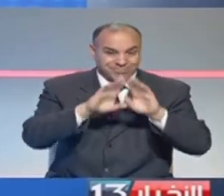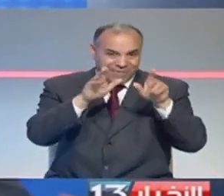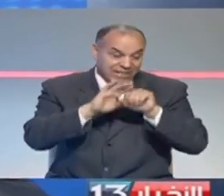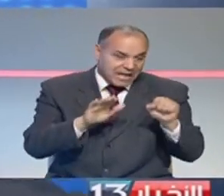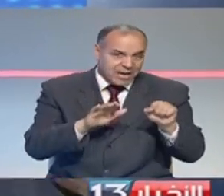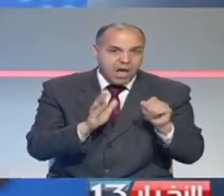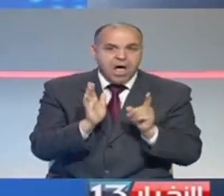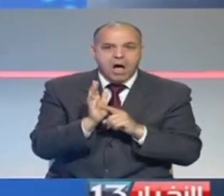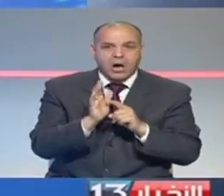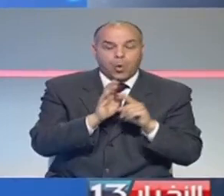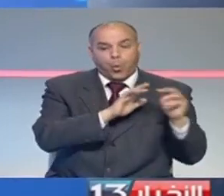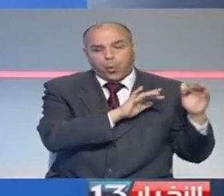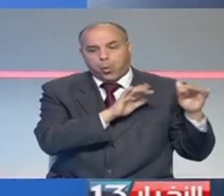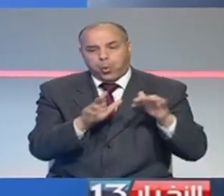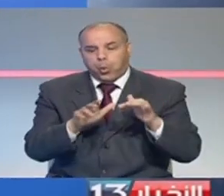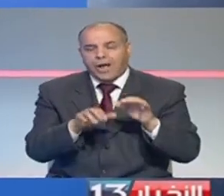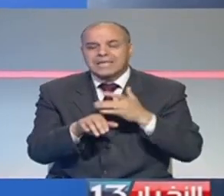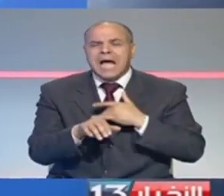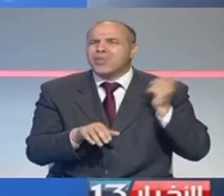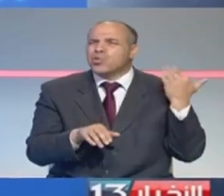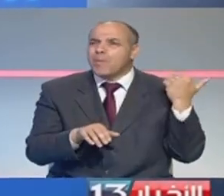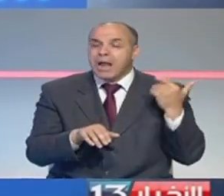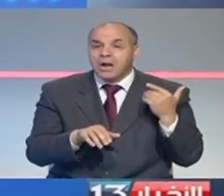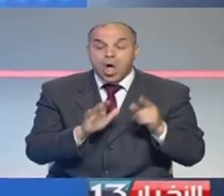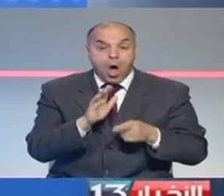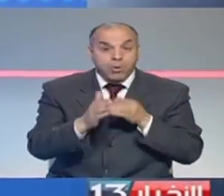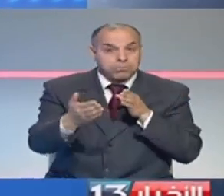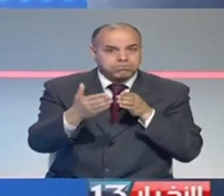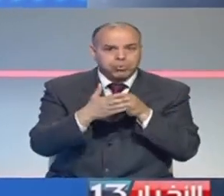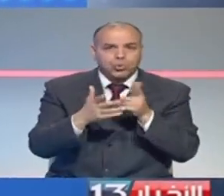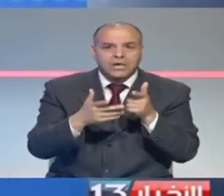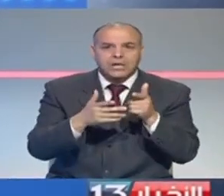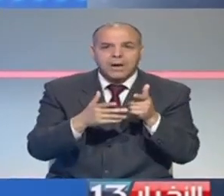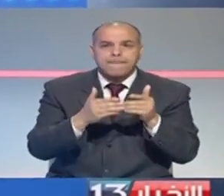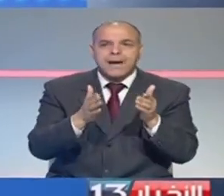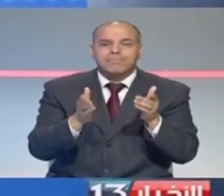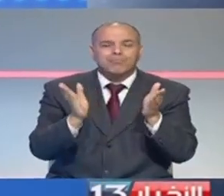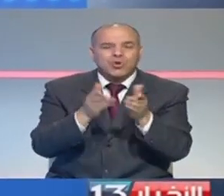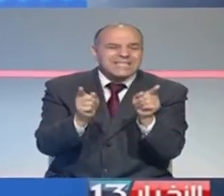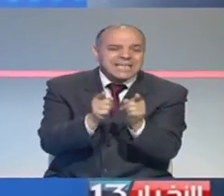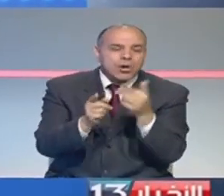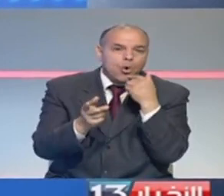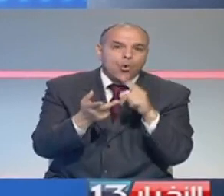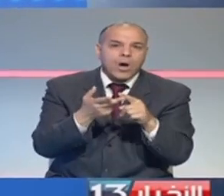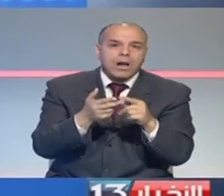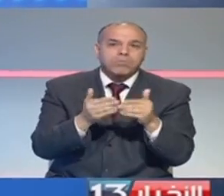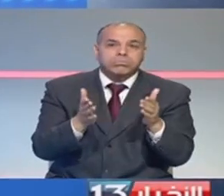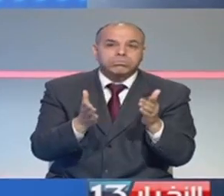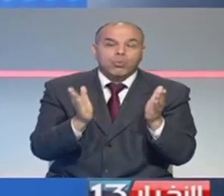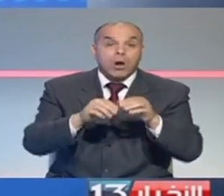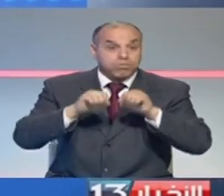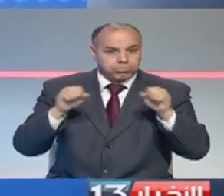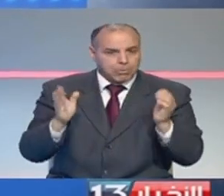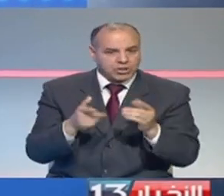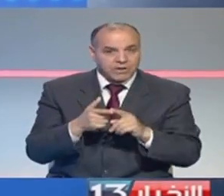الصحي أكيد الناس مش تخرج ترجع للمنظومة الصحية، وأول باب يعرضها في الحي متاعها هو باب المستوصف ولا باب المستشفى